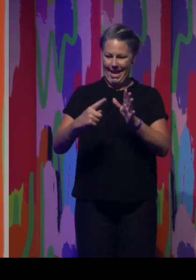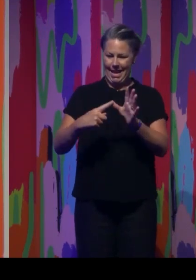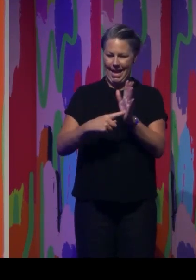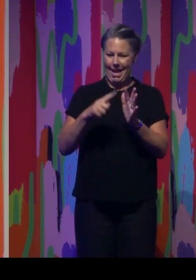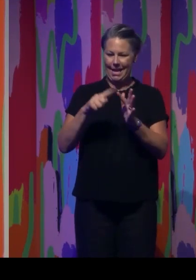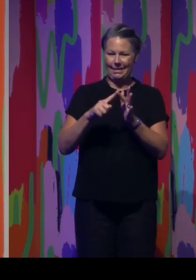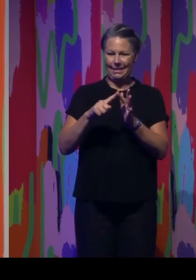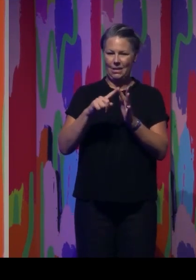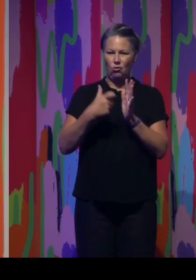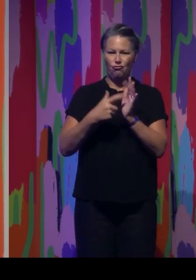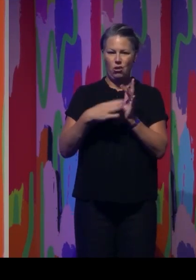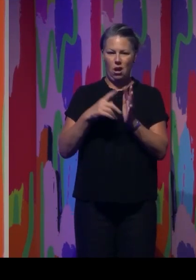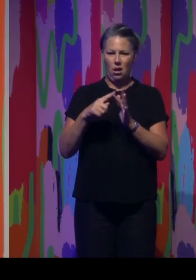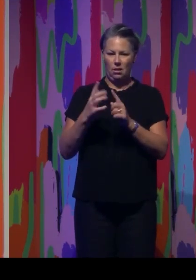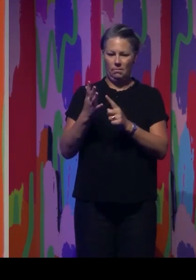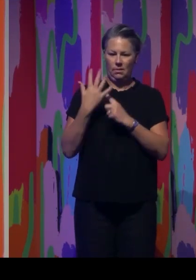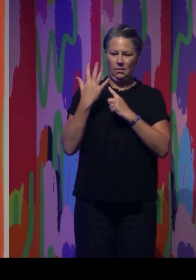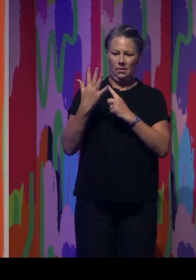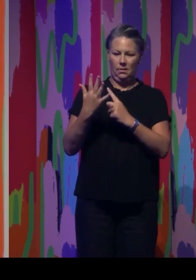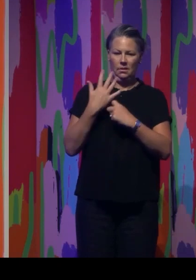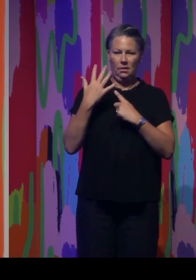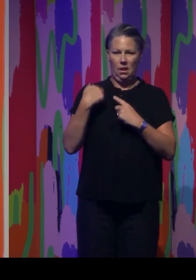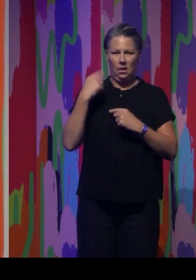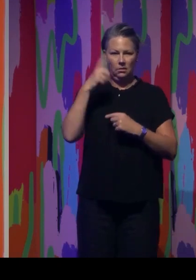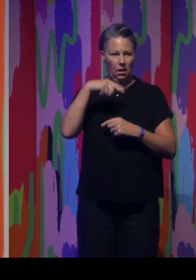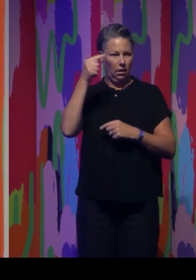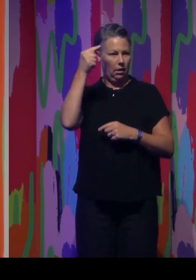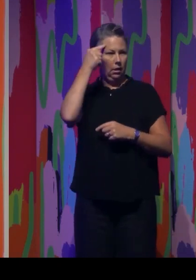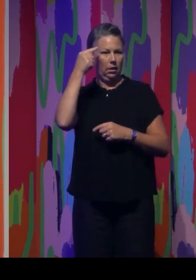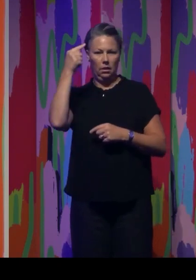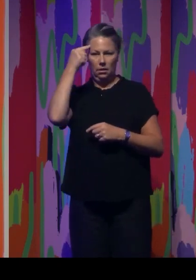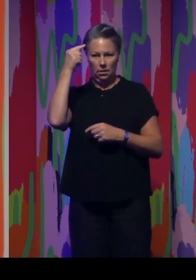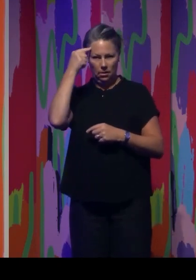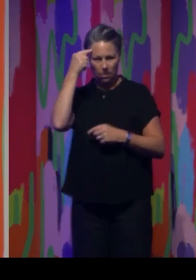ক্রাইম গেট স্টার্টেড ইন মাই মাইন্ড কারণ এটা একটা কনভার্সন